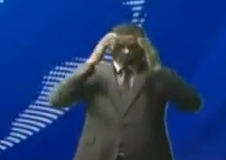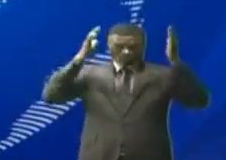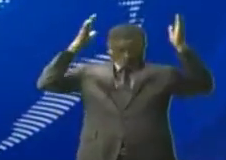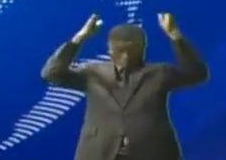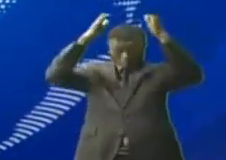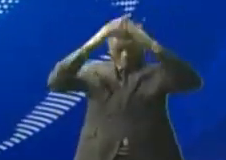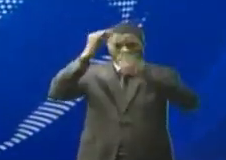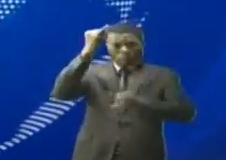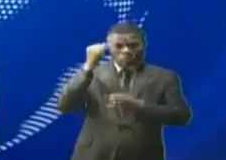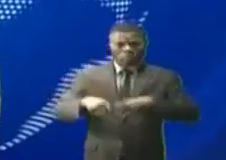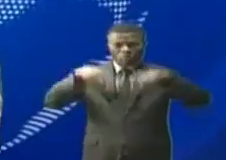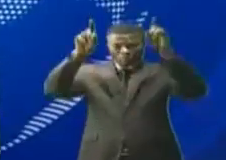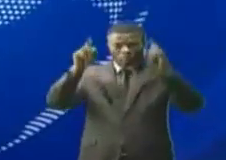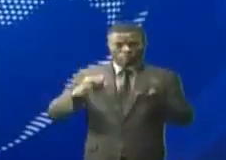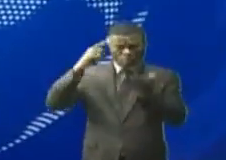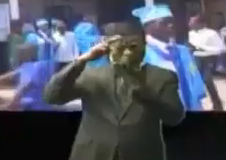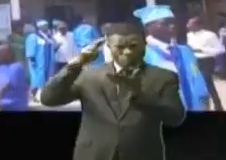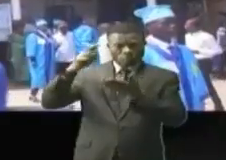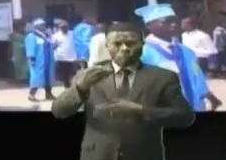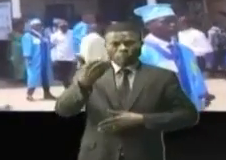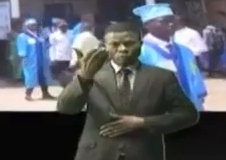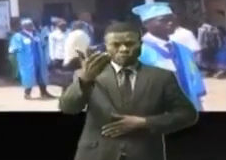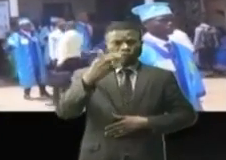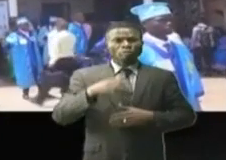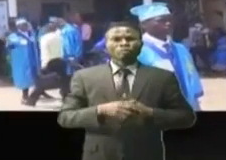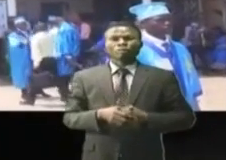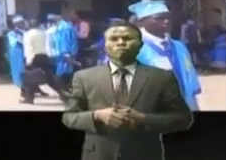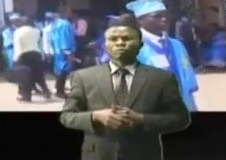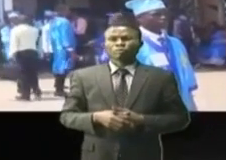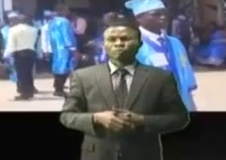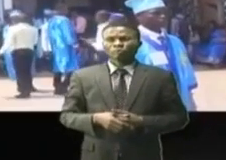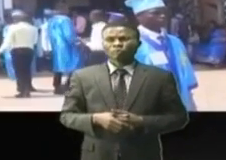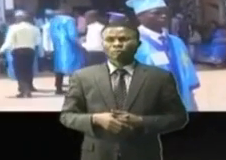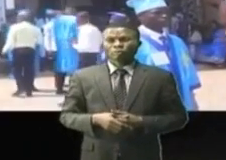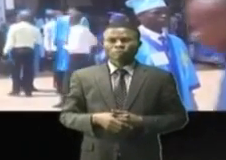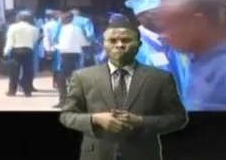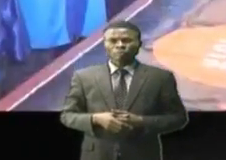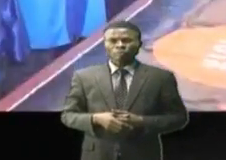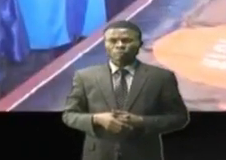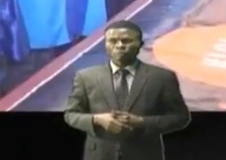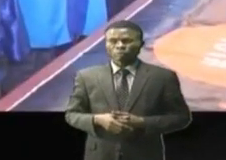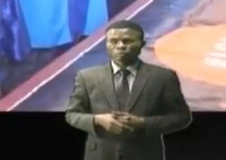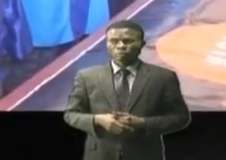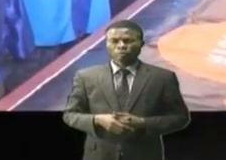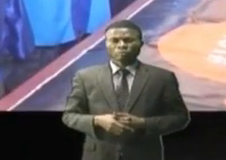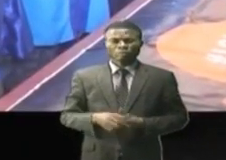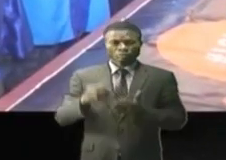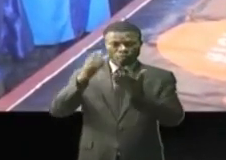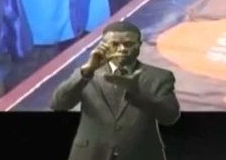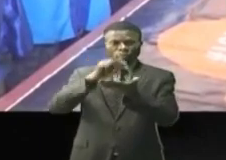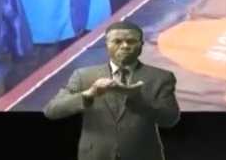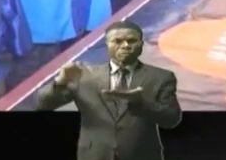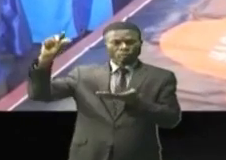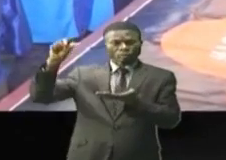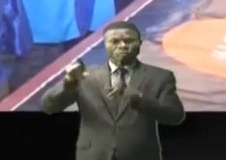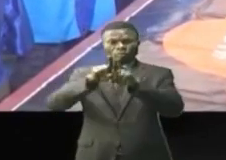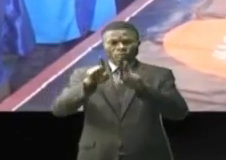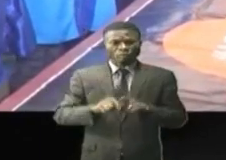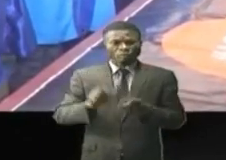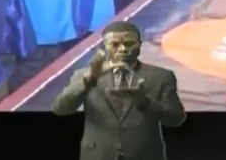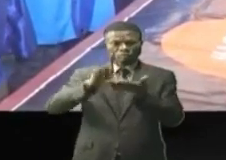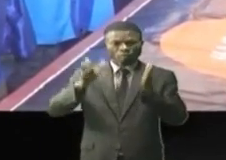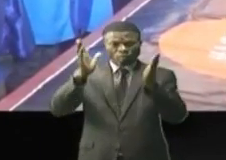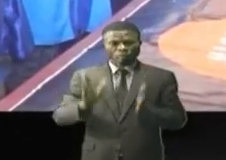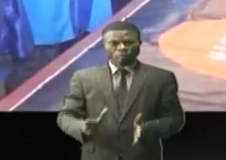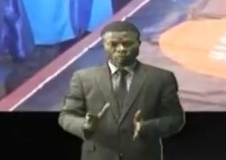et clôture de l'année académique. Plus de 200 produits finis, gradués et licenciés, qui ont été lancés sur le marché d'emploi